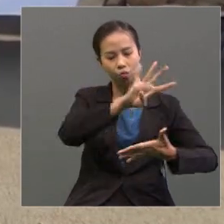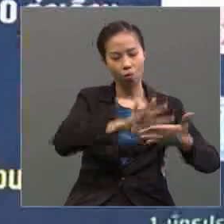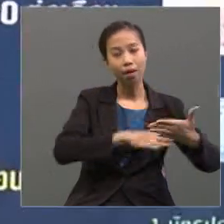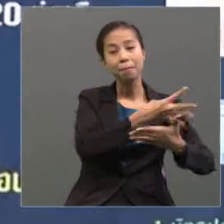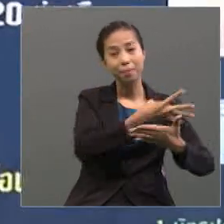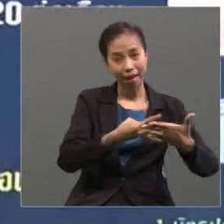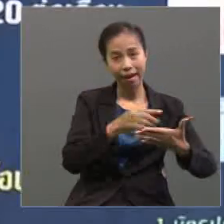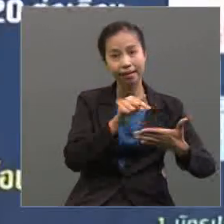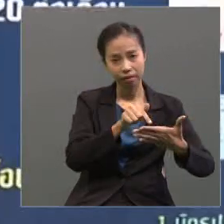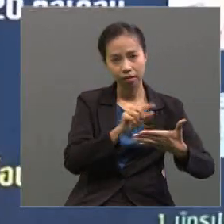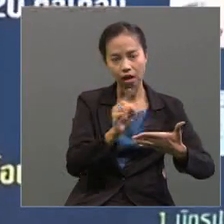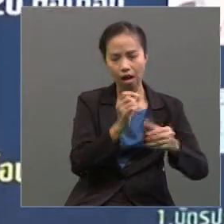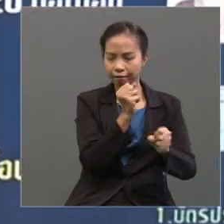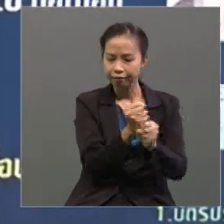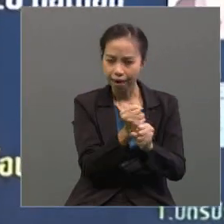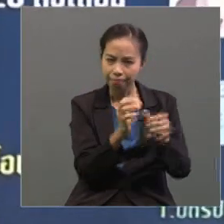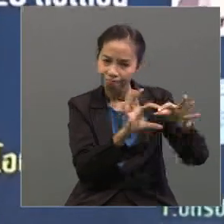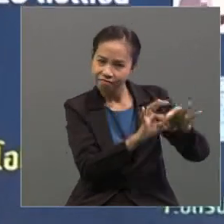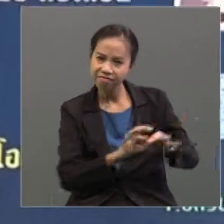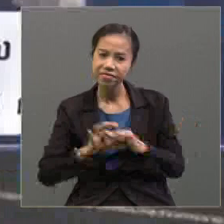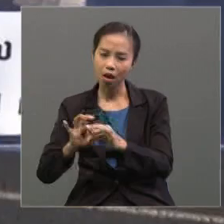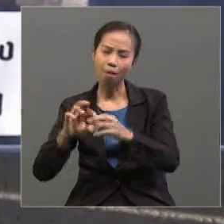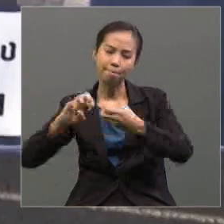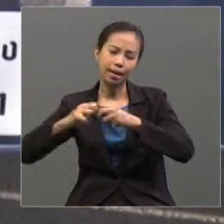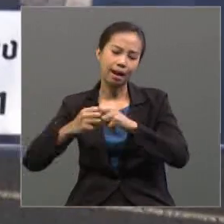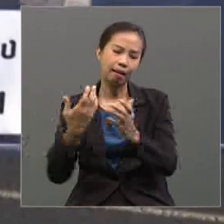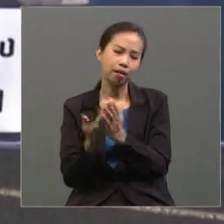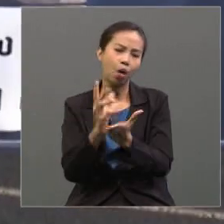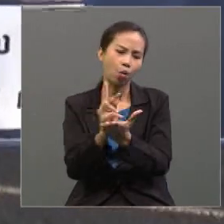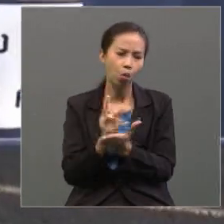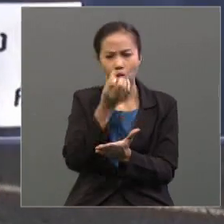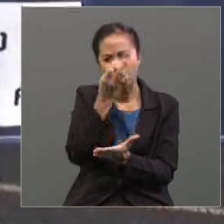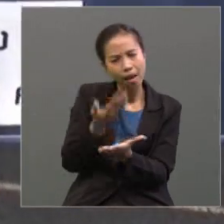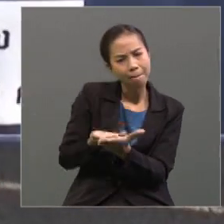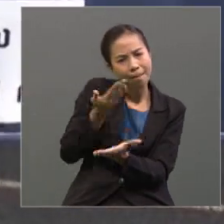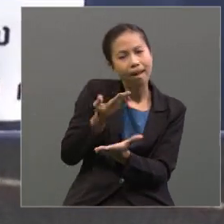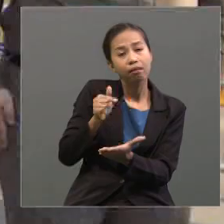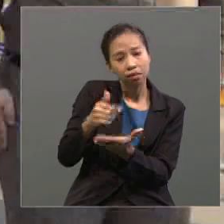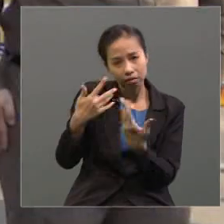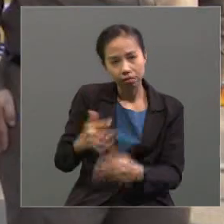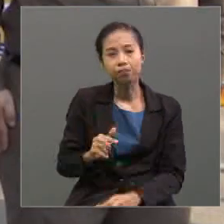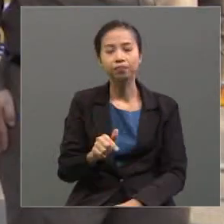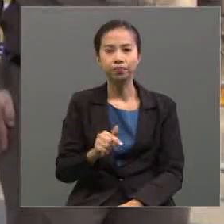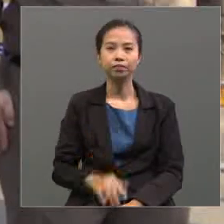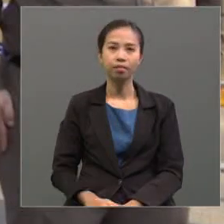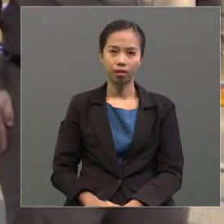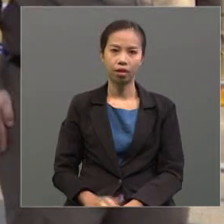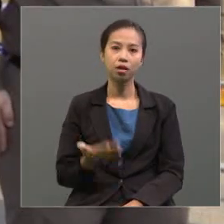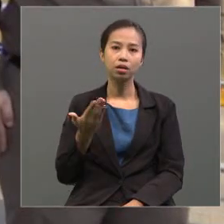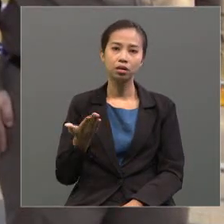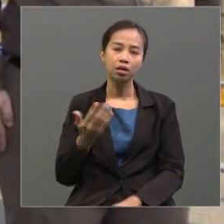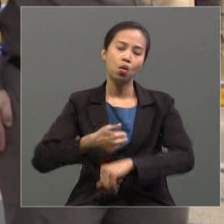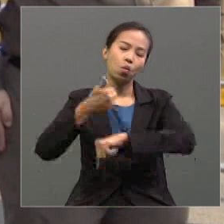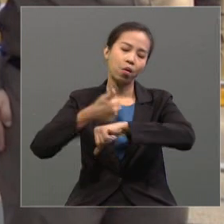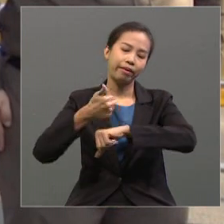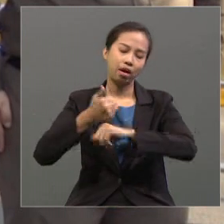สอดคล้องกันไปเชื่อมโยงกันไปก็คือการแก้ไขปัญหาหนี้นอกระบบกับในส่วนของปราบปรามผู้มีอิทธิพลนั่นเองอย่างผู้ว่าราชการ